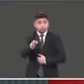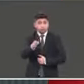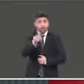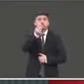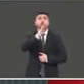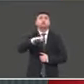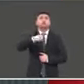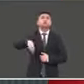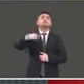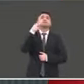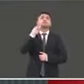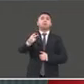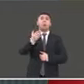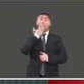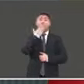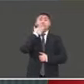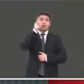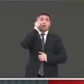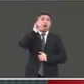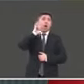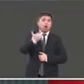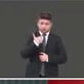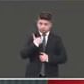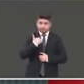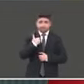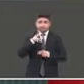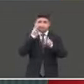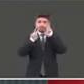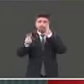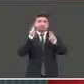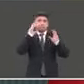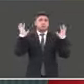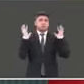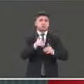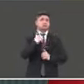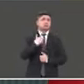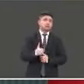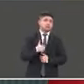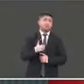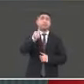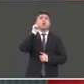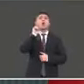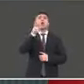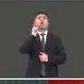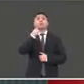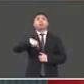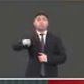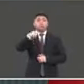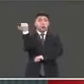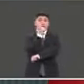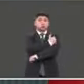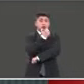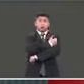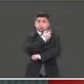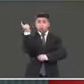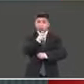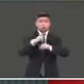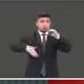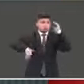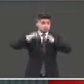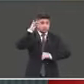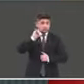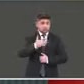çocuklarımızın okul özlediğini gösteriyor öğretmenlerimizin aşılama oranı artarken